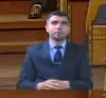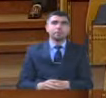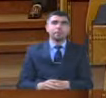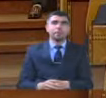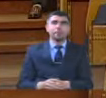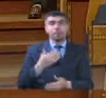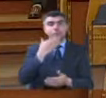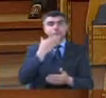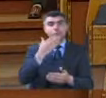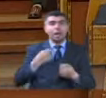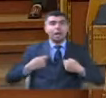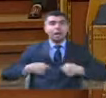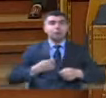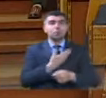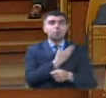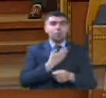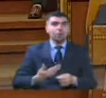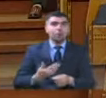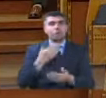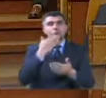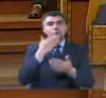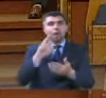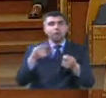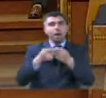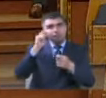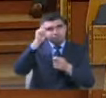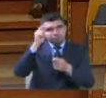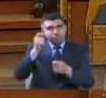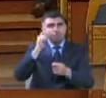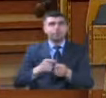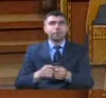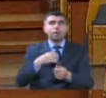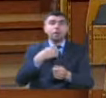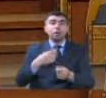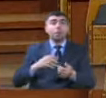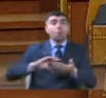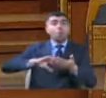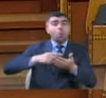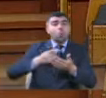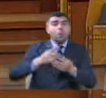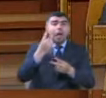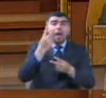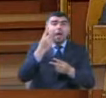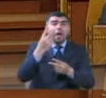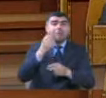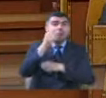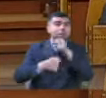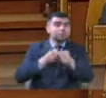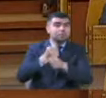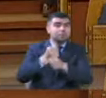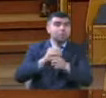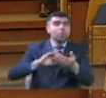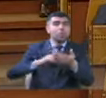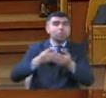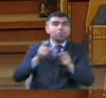شكرا السيد رئيس الحكومة على التهنئة وأريد أن أقول لكم لقد ضيعنا سنتين لهؤلاء